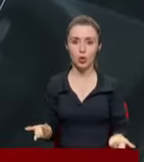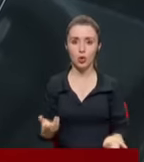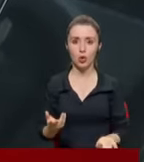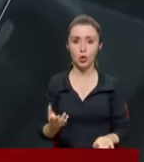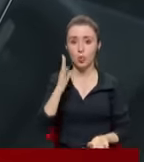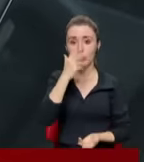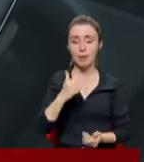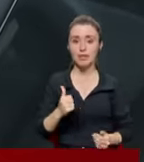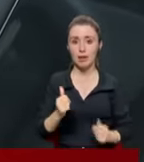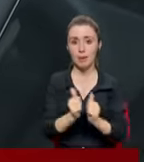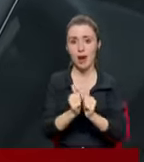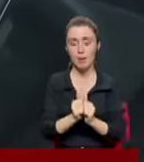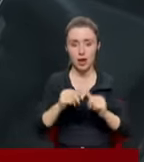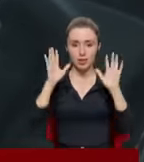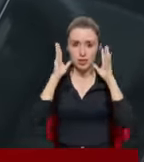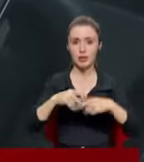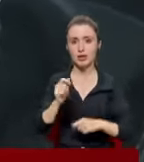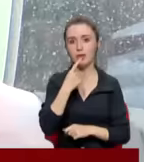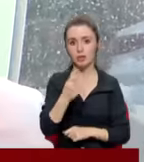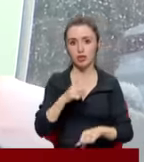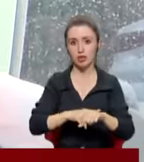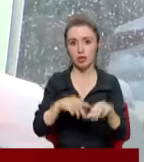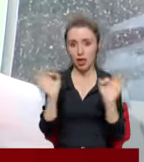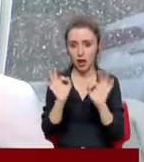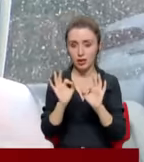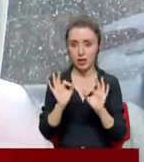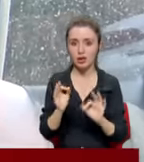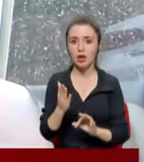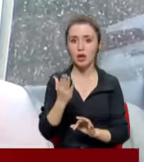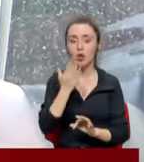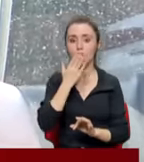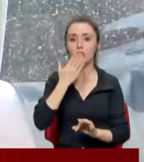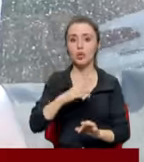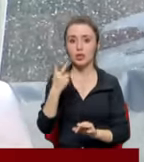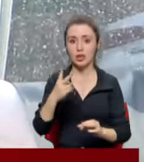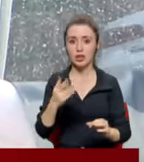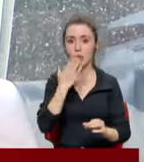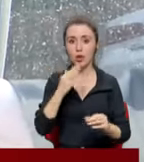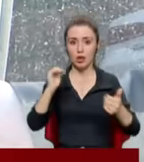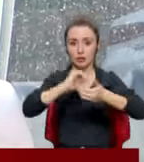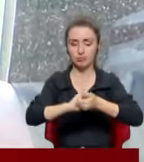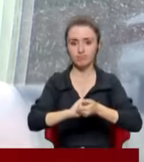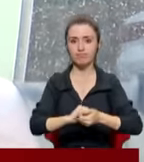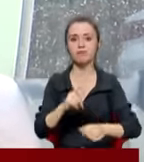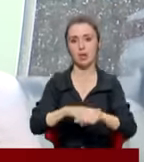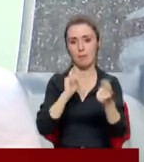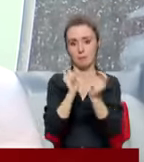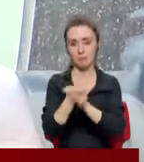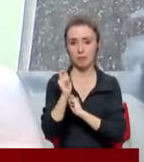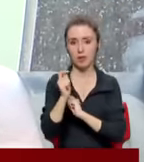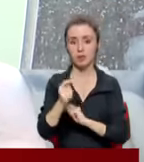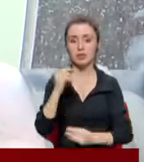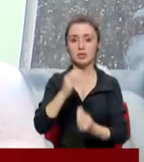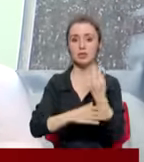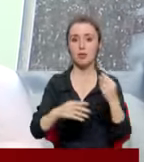utanmak Hadi beraber namaza kalkalım diyeceğiz artık o vakitte yani okul kalmadı iki okul birleşince mecbur saatleri değiştirdiler zor oluyor Ben sra